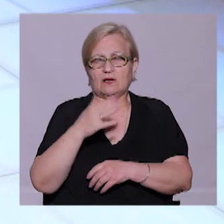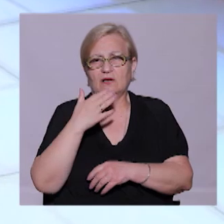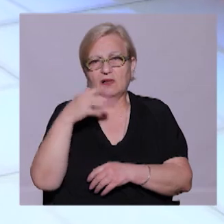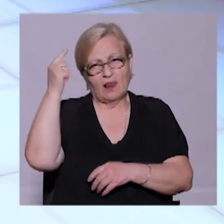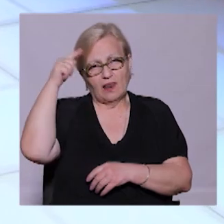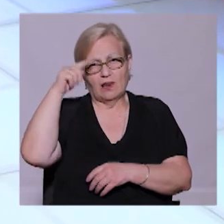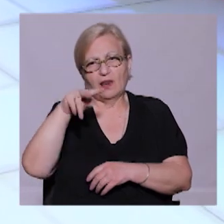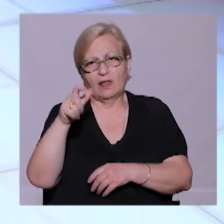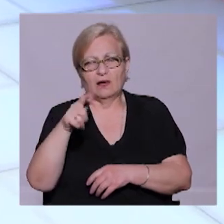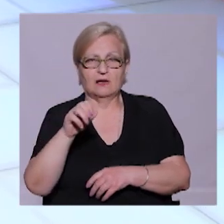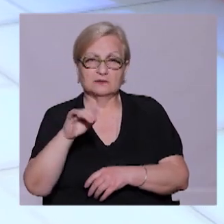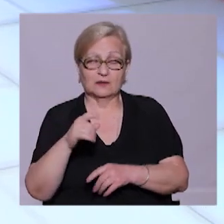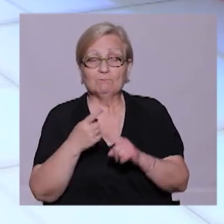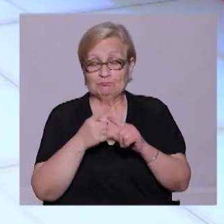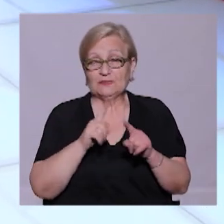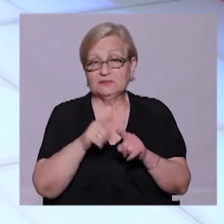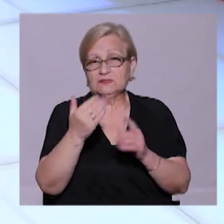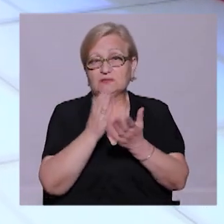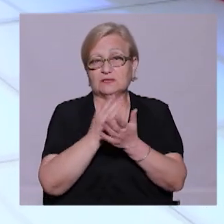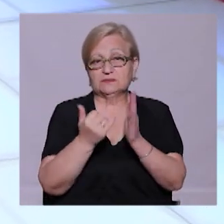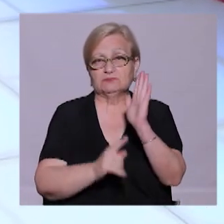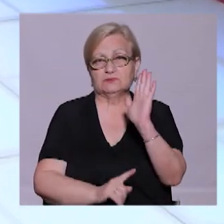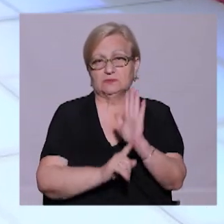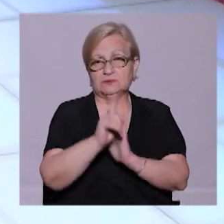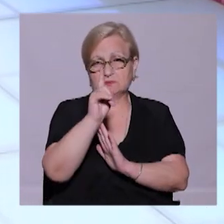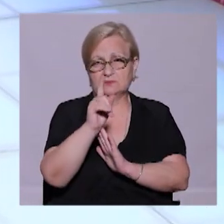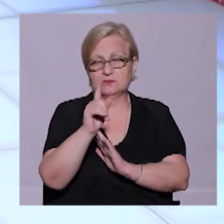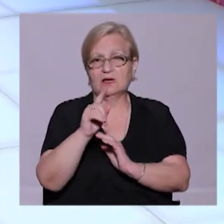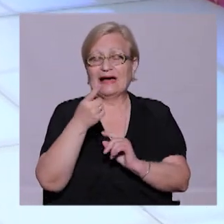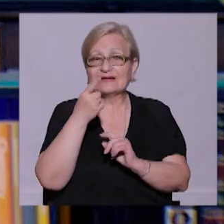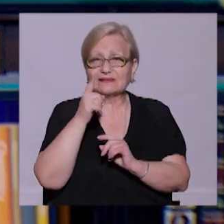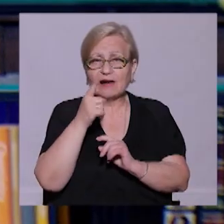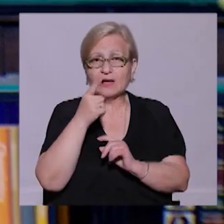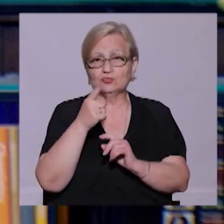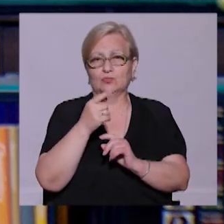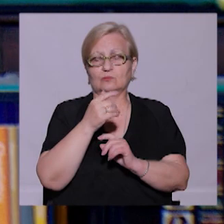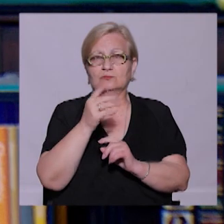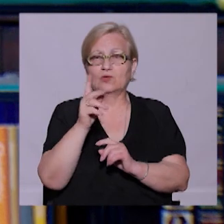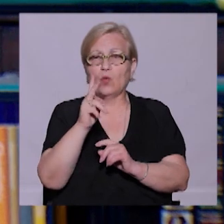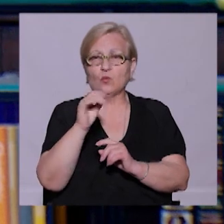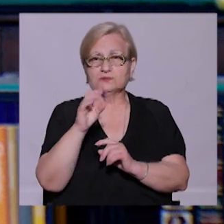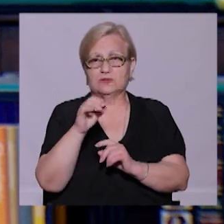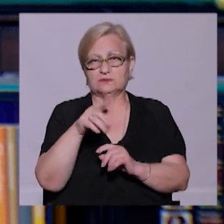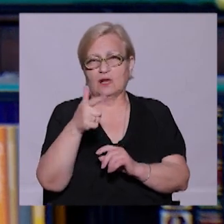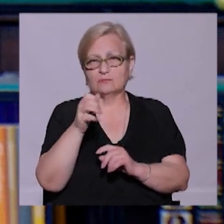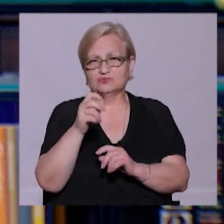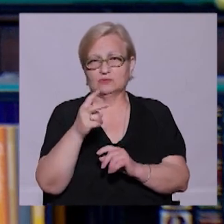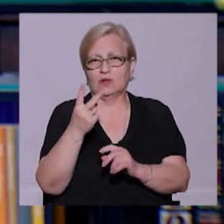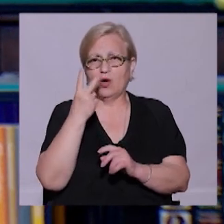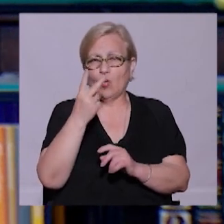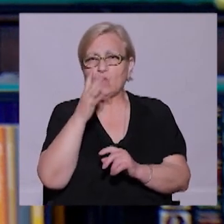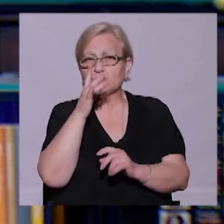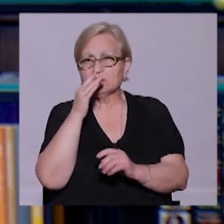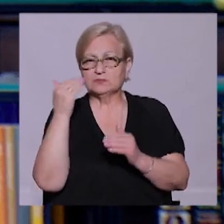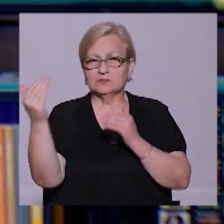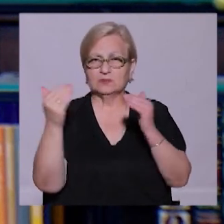ასეთია შესავალი ძირითადად, თუ რა უბიძგებს კონსტანტინე გამსახურდიას ორი